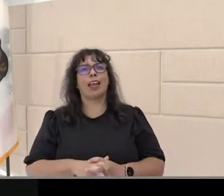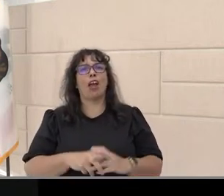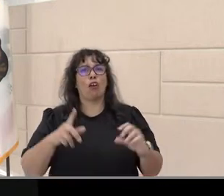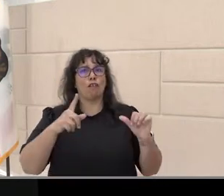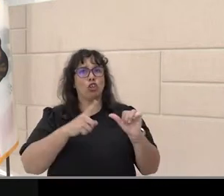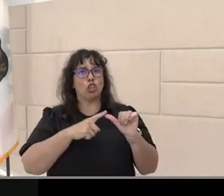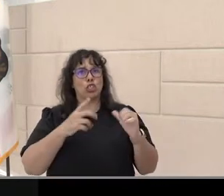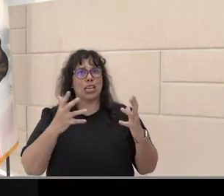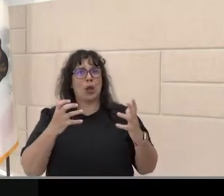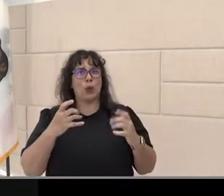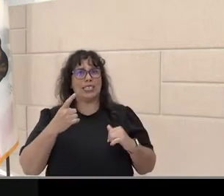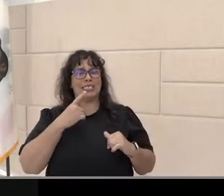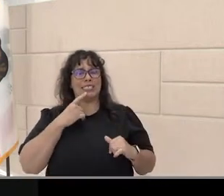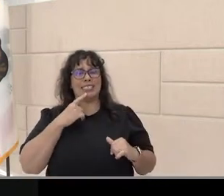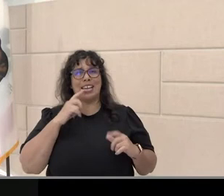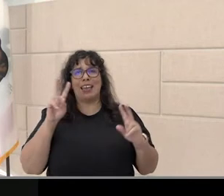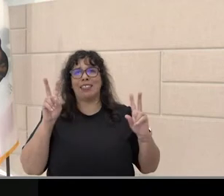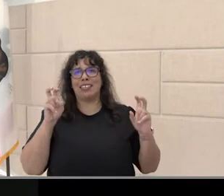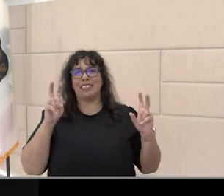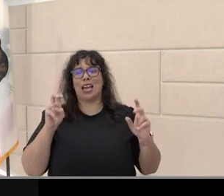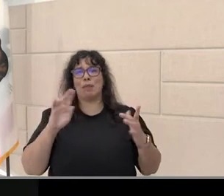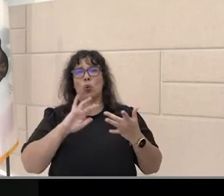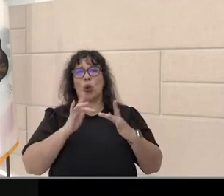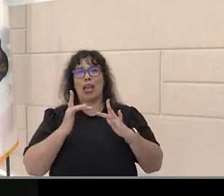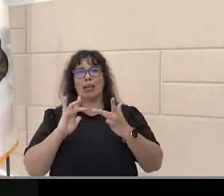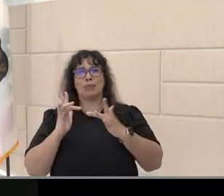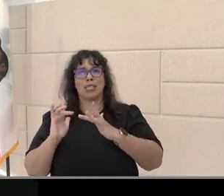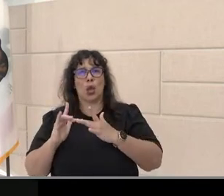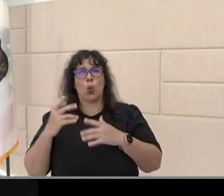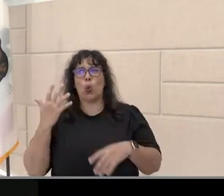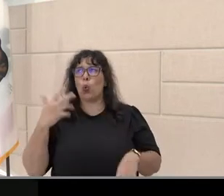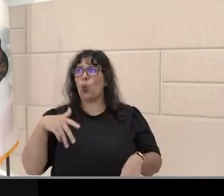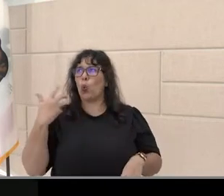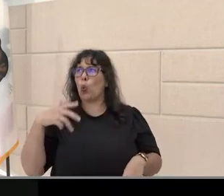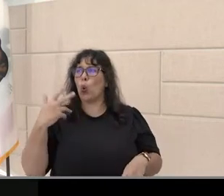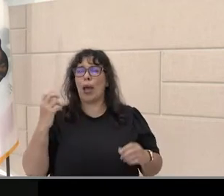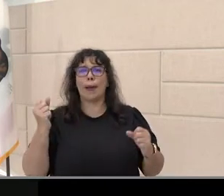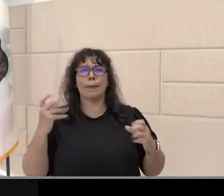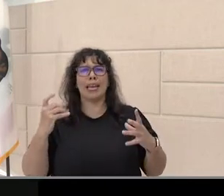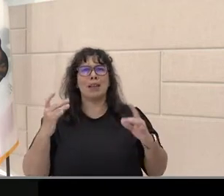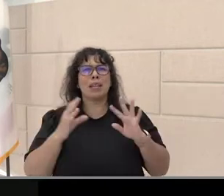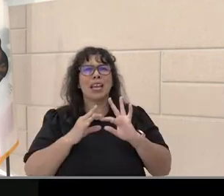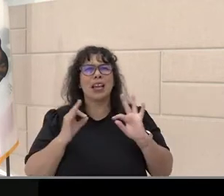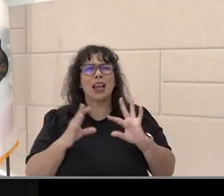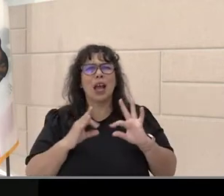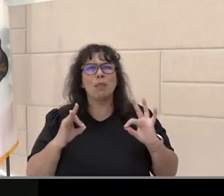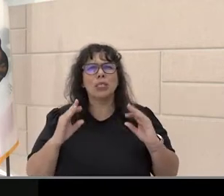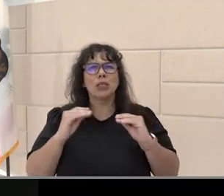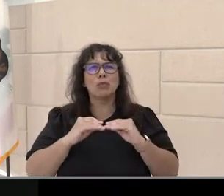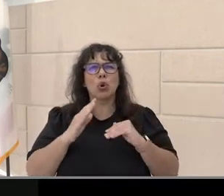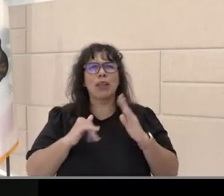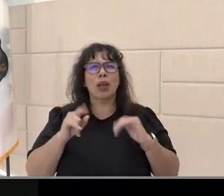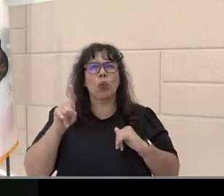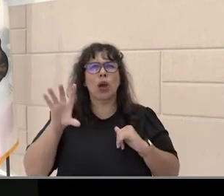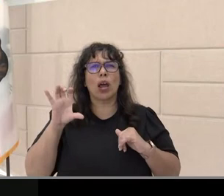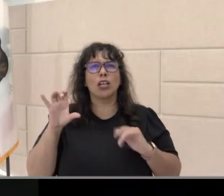ទី1ប្រធានបទរបស់គេហទំព័ររបស់ក្រសួងសិក្សាធិការឡុងបិចយើង